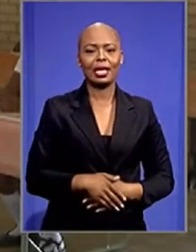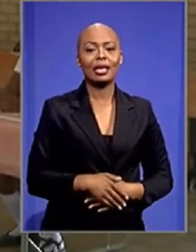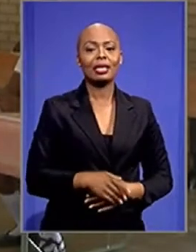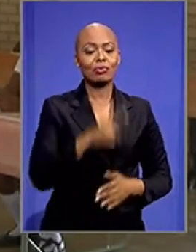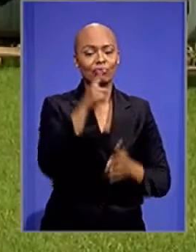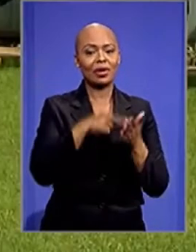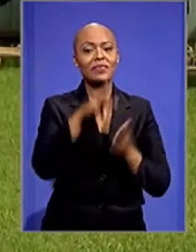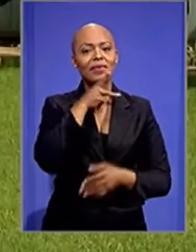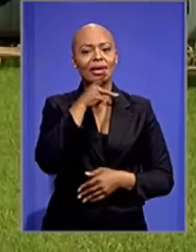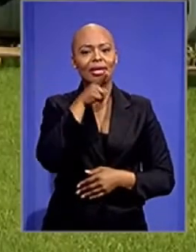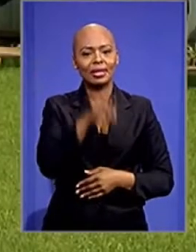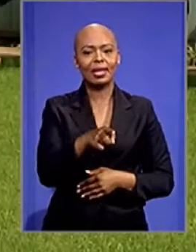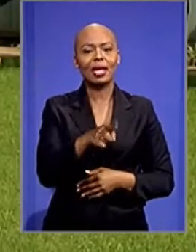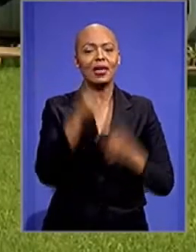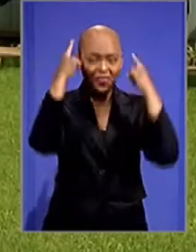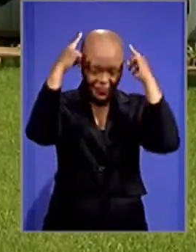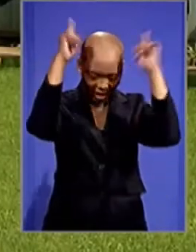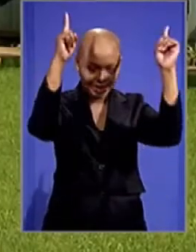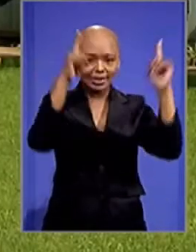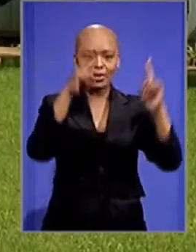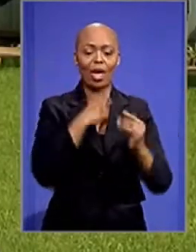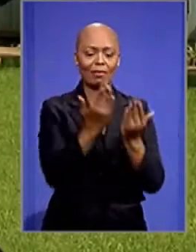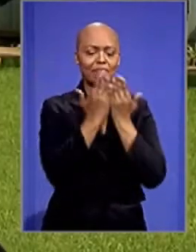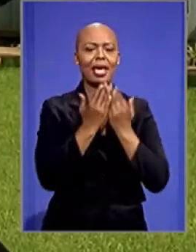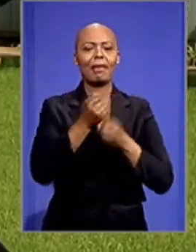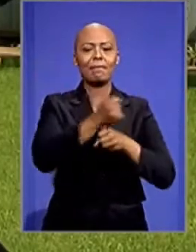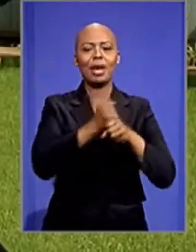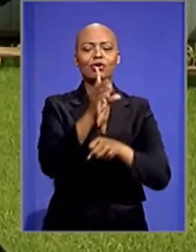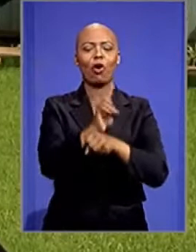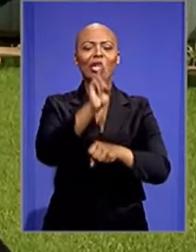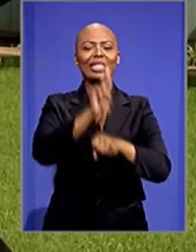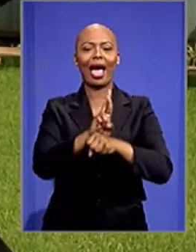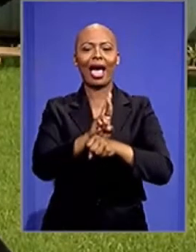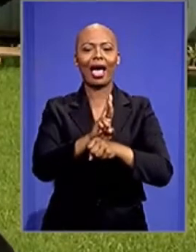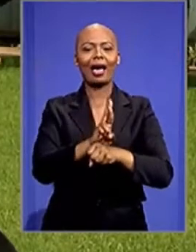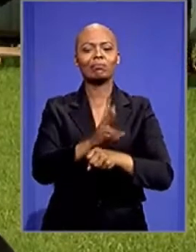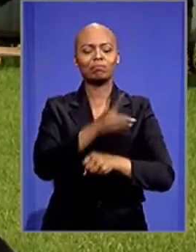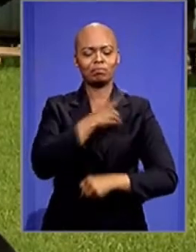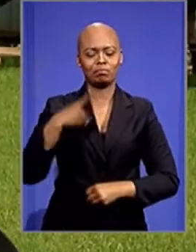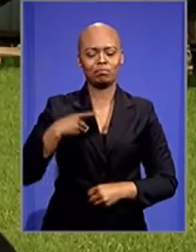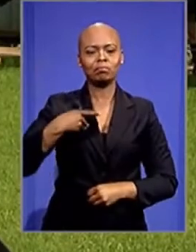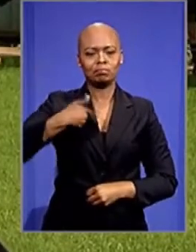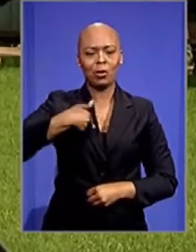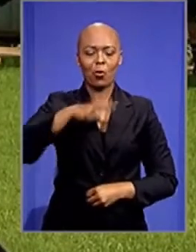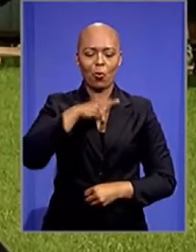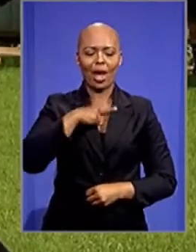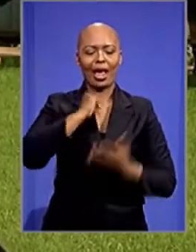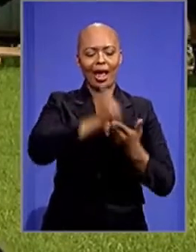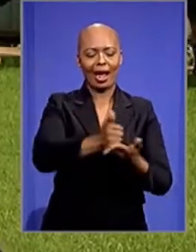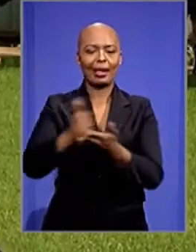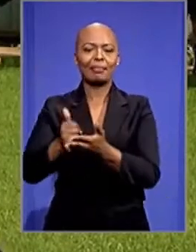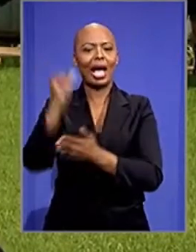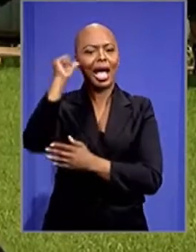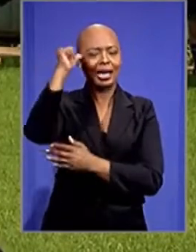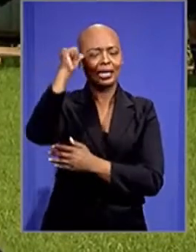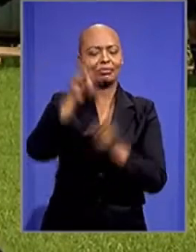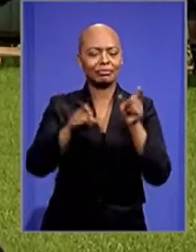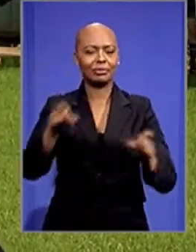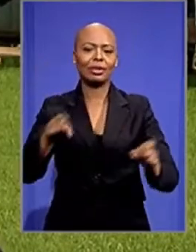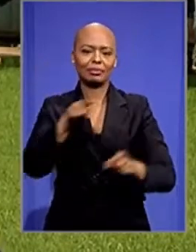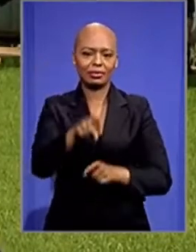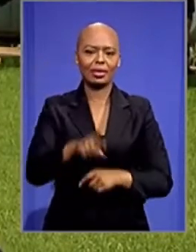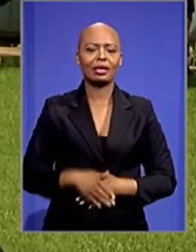Wits go dira dithuto tsa bongaka ga ke tshepa gore ke sone ke nna mongwe wa paloreng ke sone ke thusa batho ba go le monageng ya rena ya Afrika Borwa